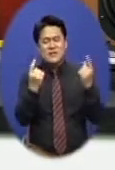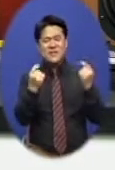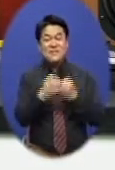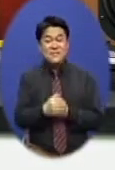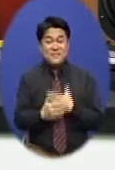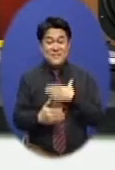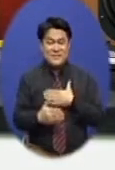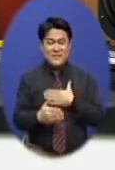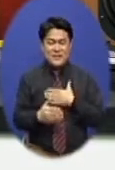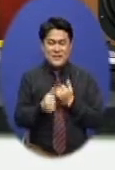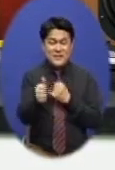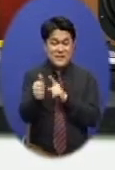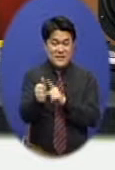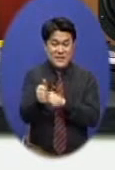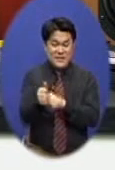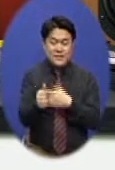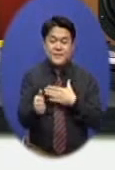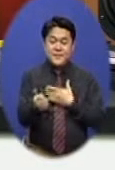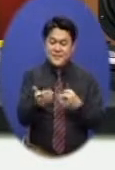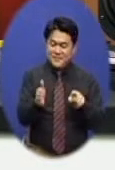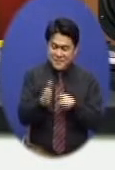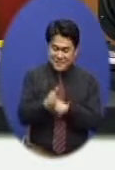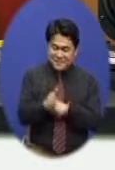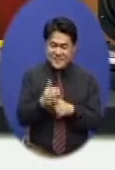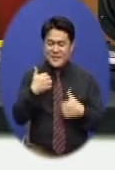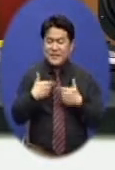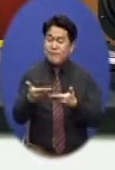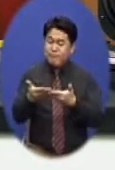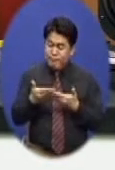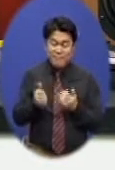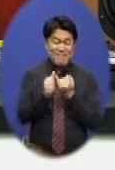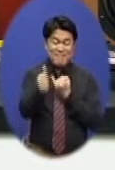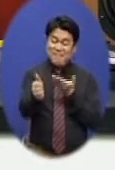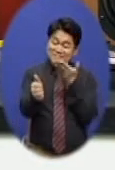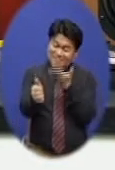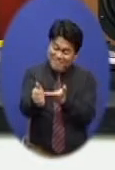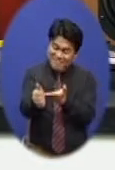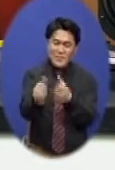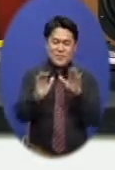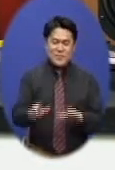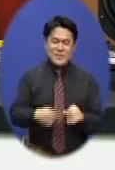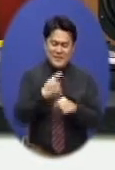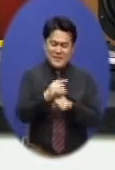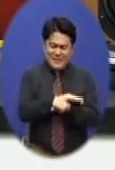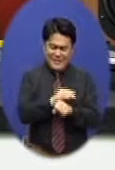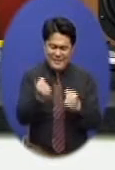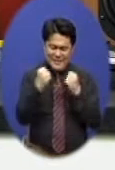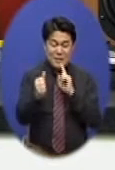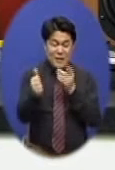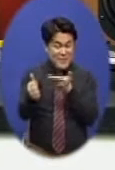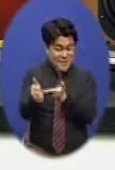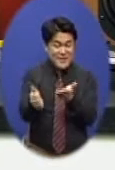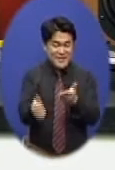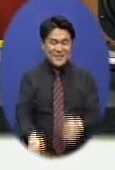예. 바깥 사장님에게 나를 위해서 이렇게 재밌게 해주시는 사장님에게 올 한 해 잘 보내시고 건강하시라고 한